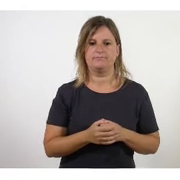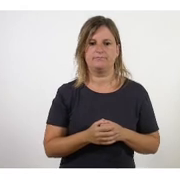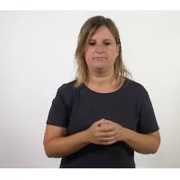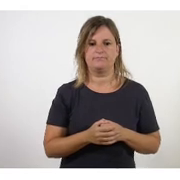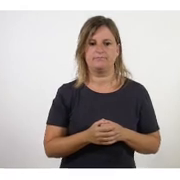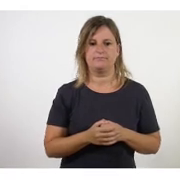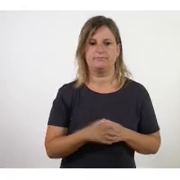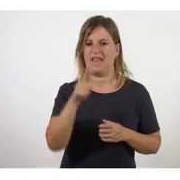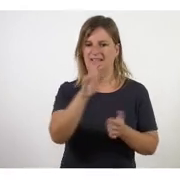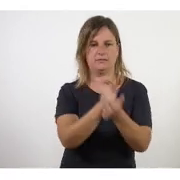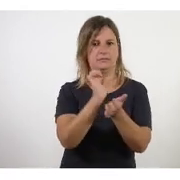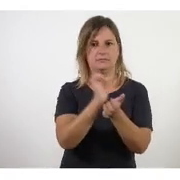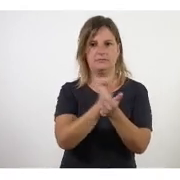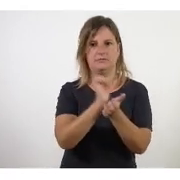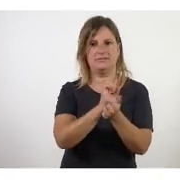canviar d'aplicació.